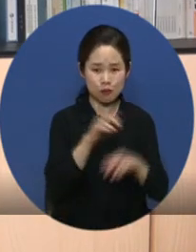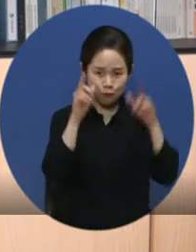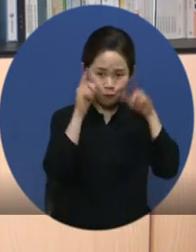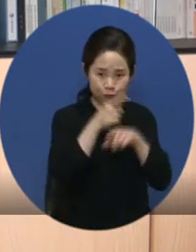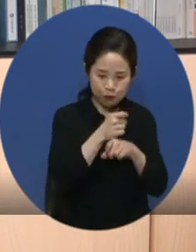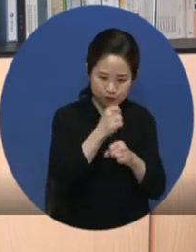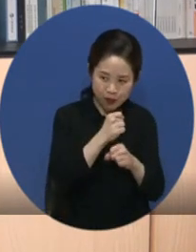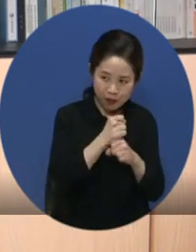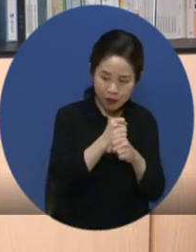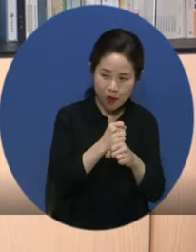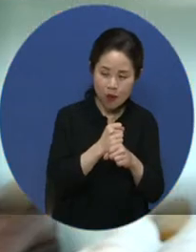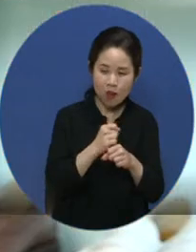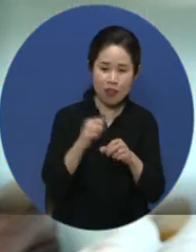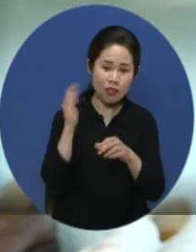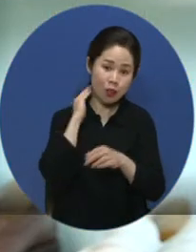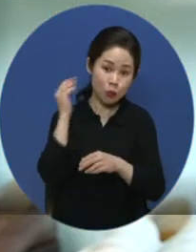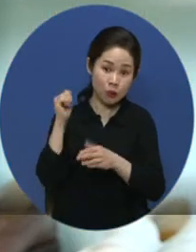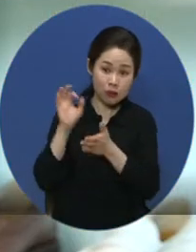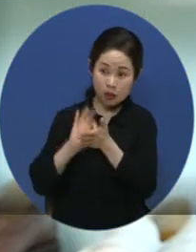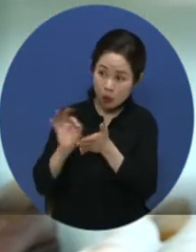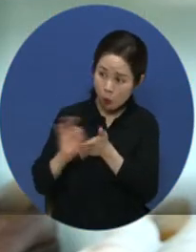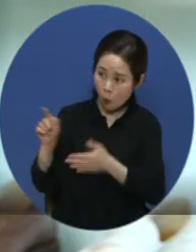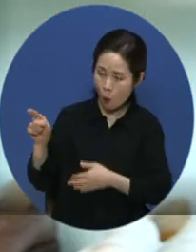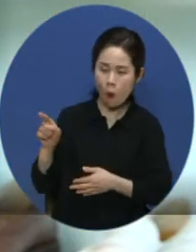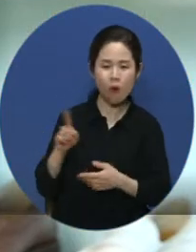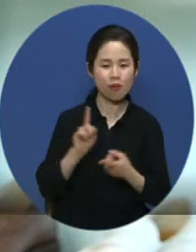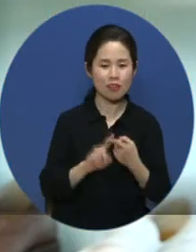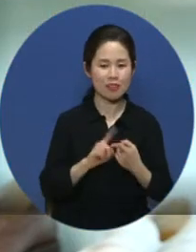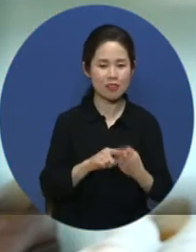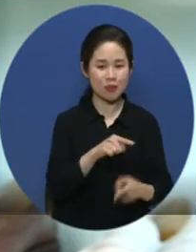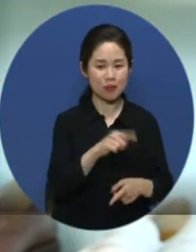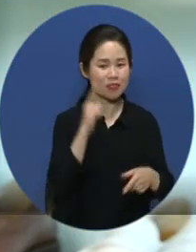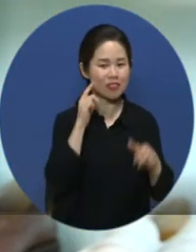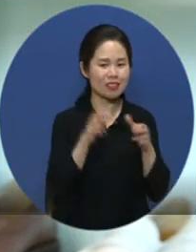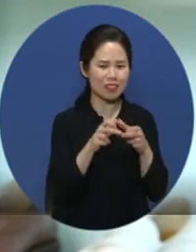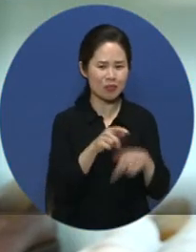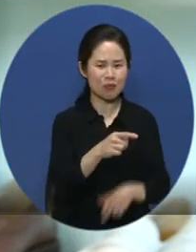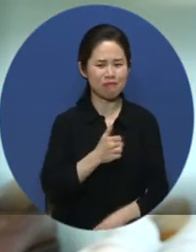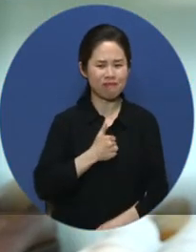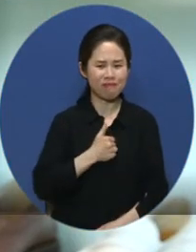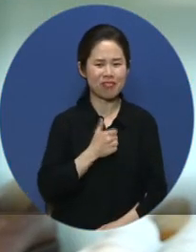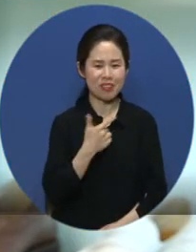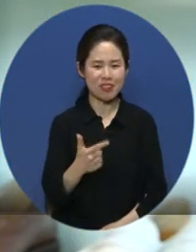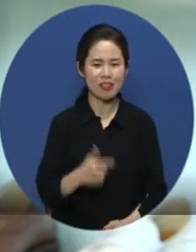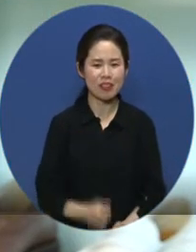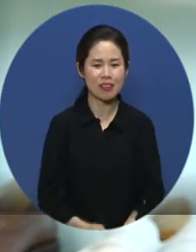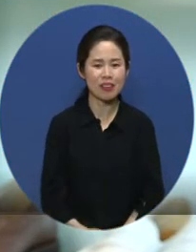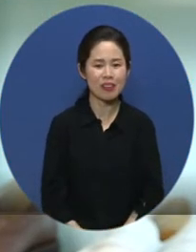아주 좋아하고 그래서 앞으로도 저희가 잘 되었을 때 비로소